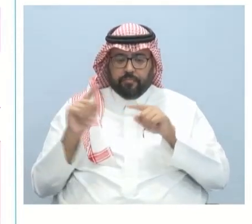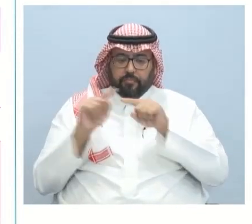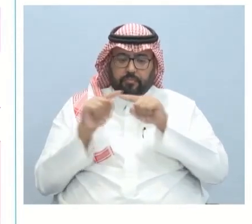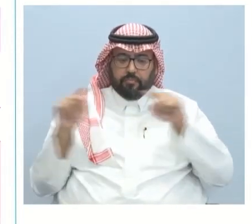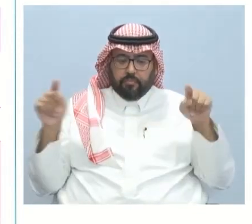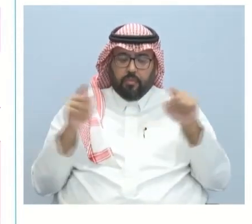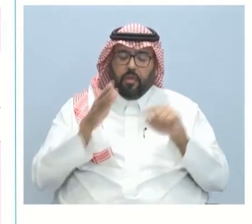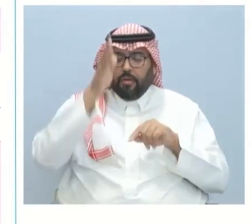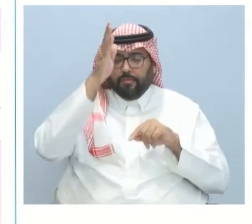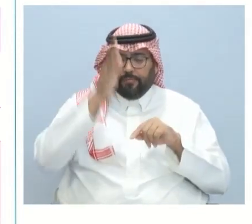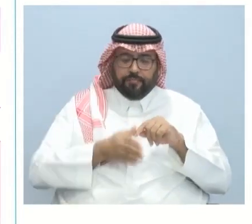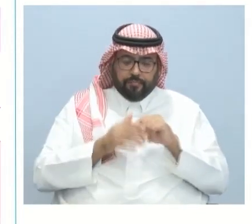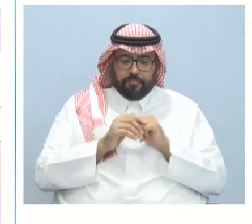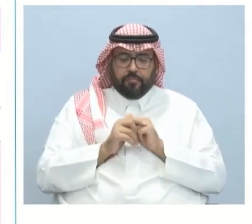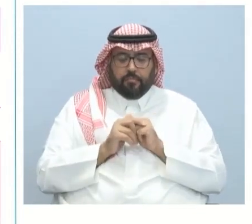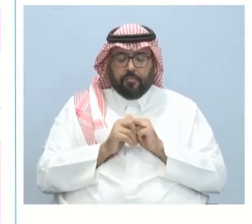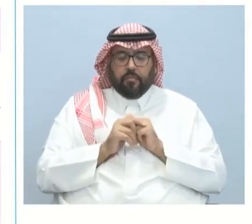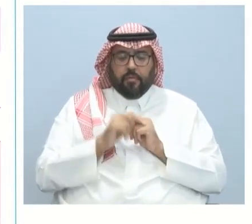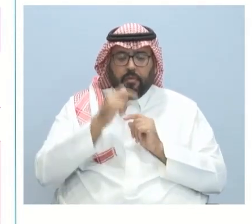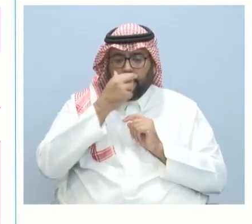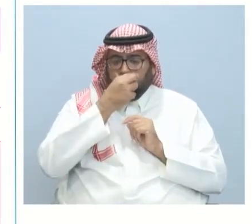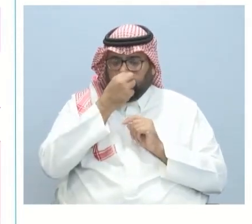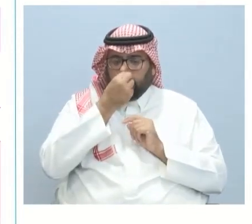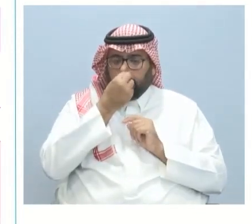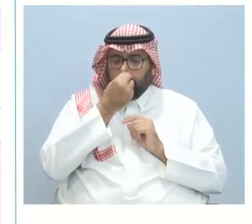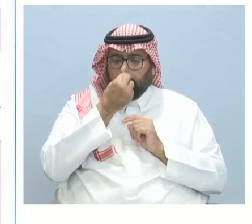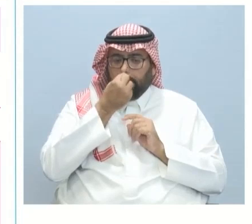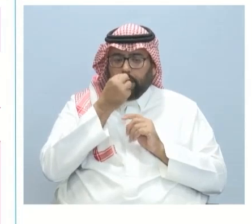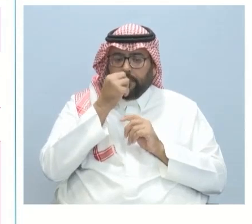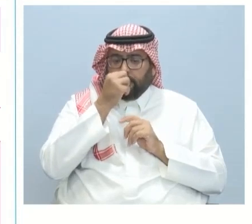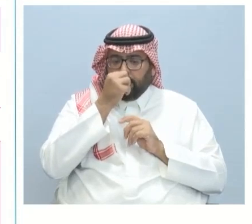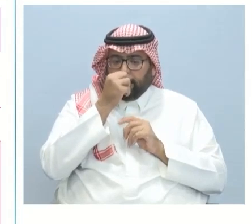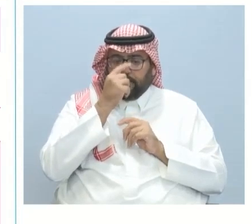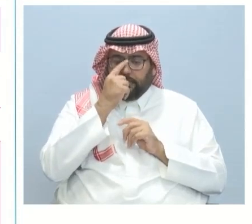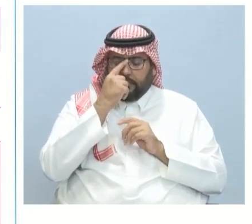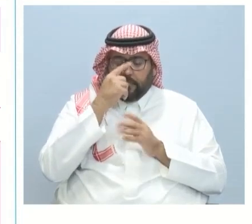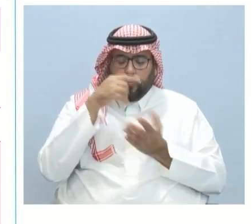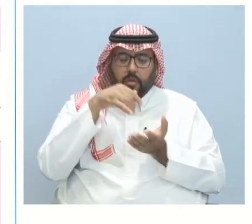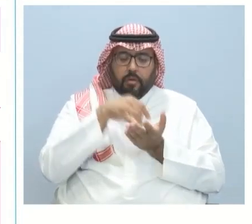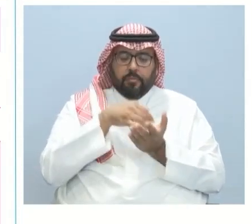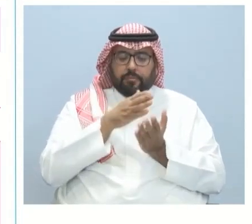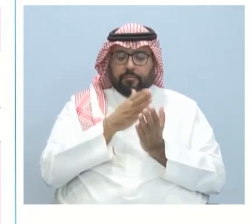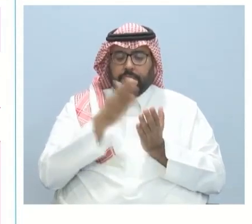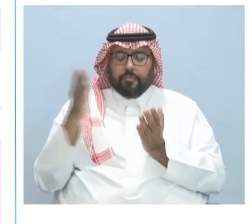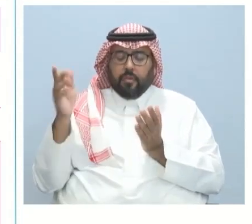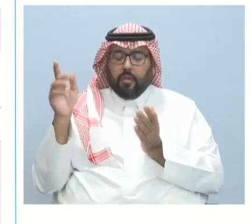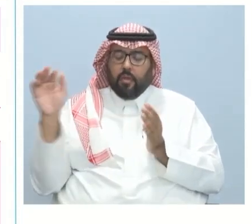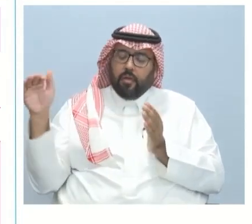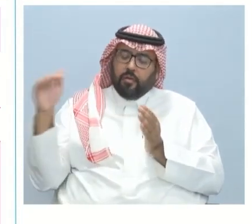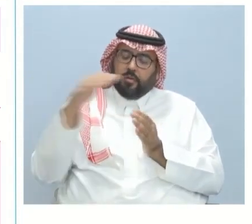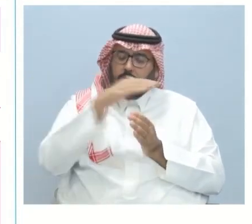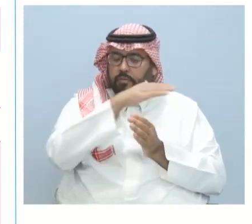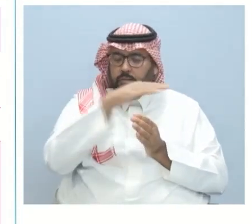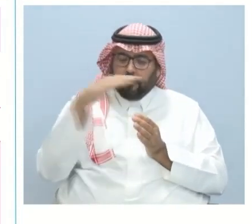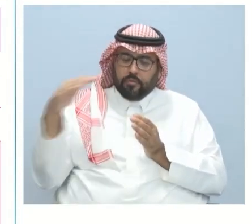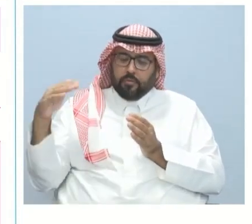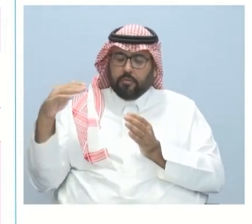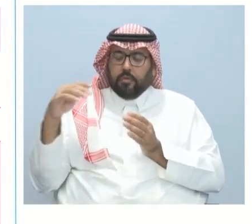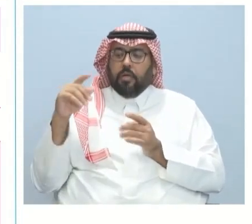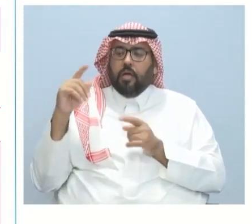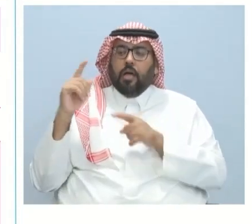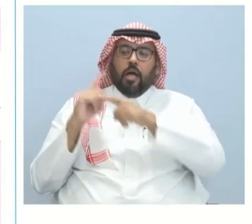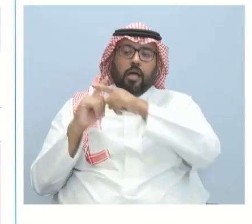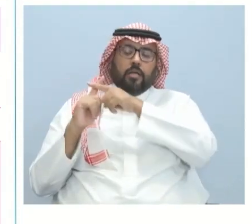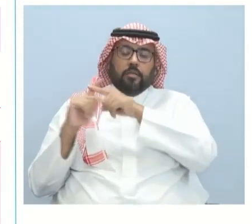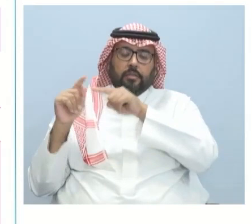والواي محور اكس يحدد الموضع الافقي من اليسار الى اليمين للنقطه المحدده